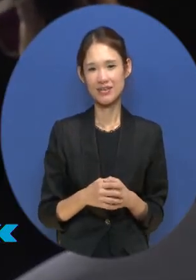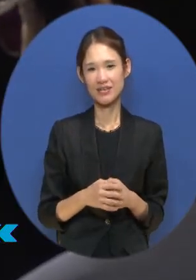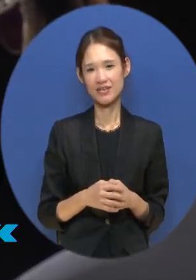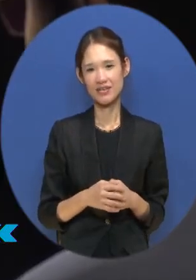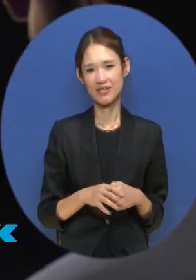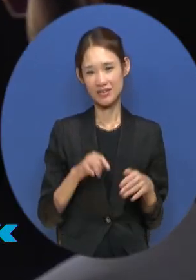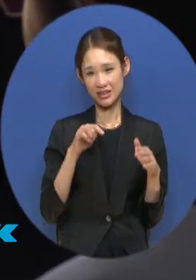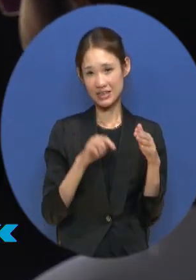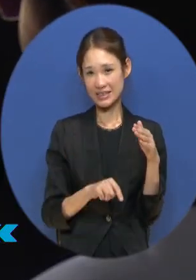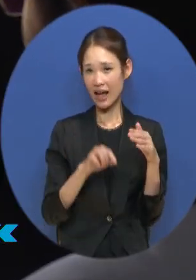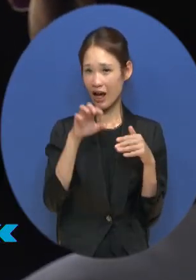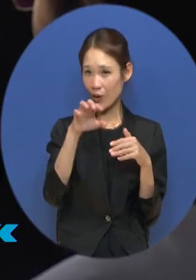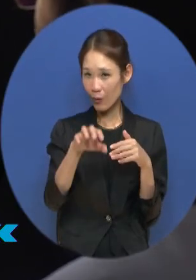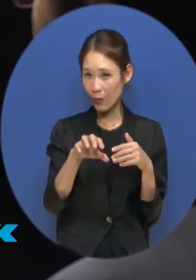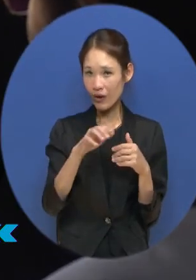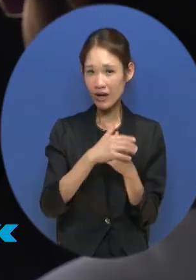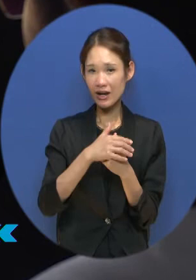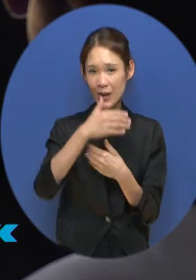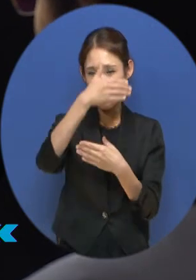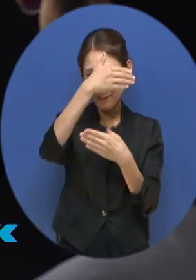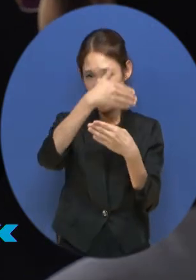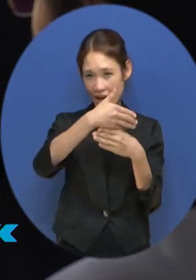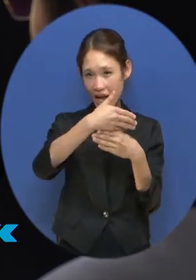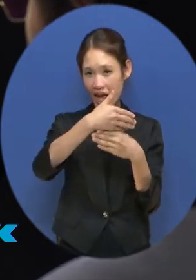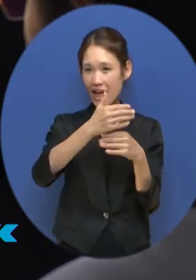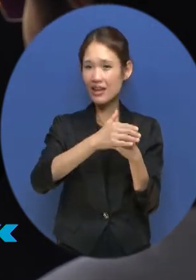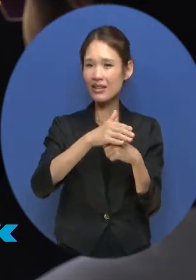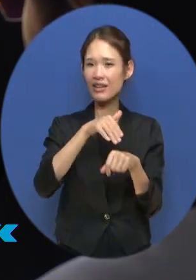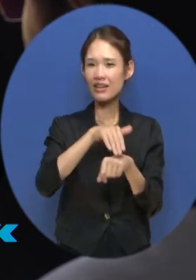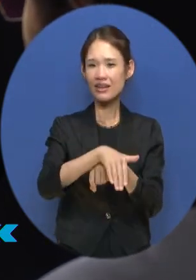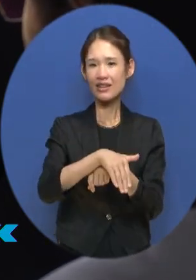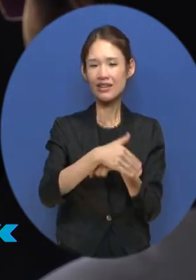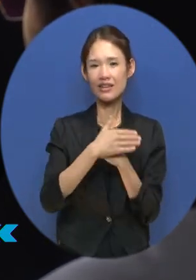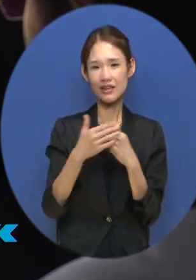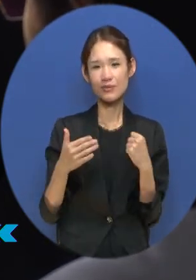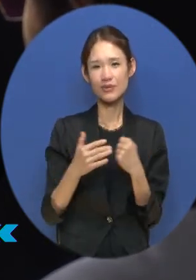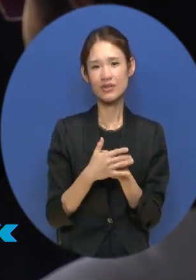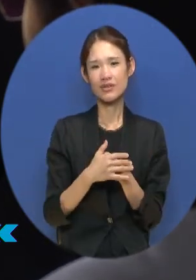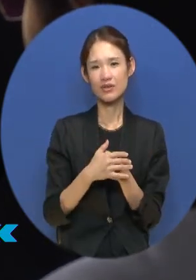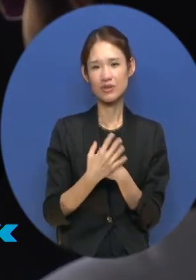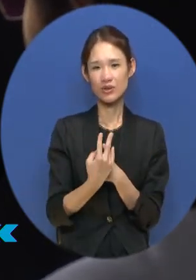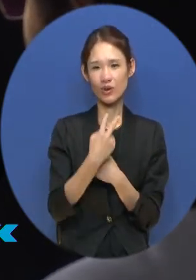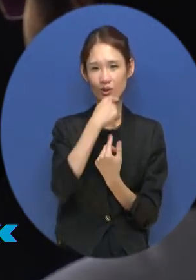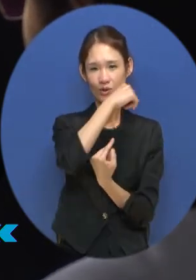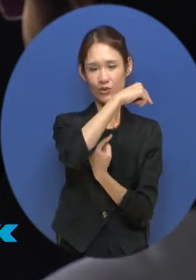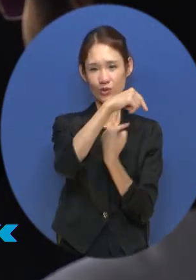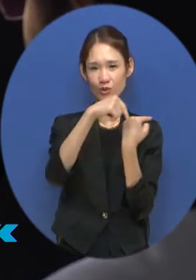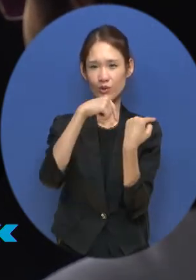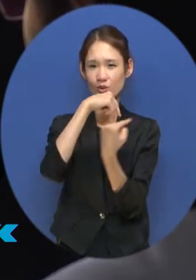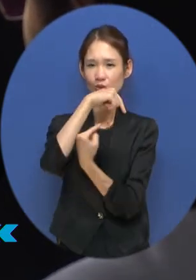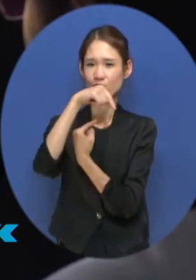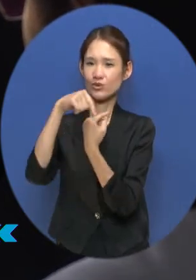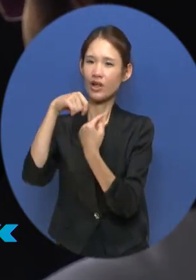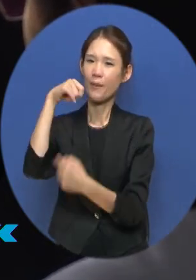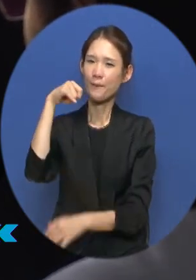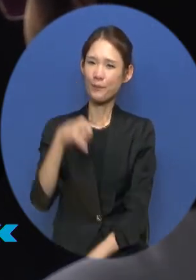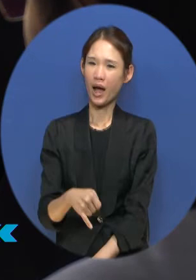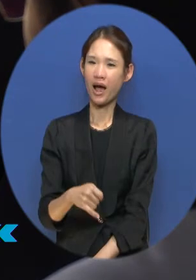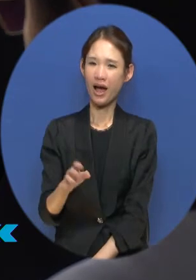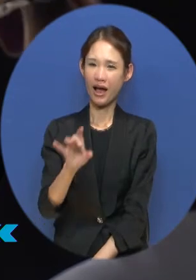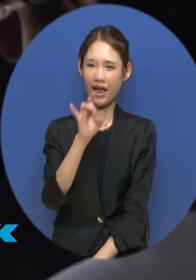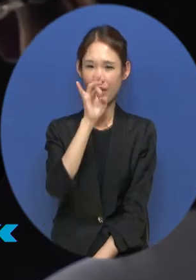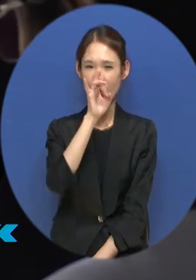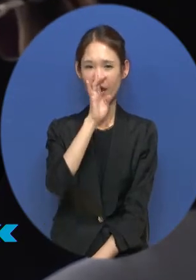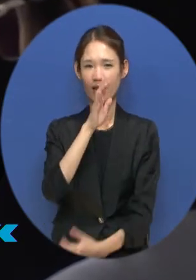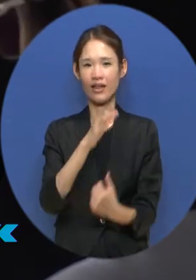지하 공간이라는 어떤 폐쇄적 특수성 때문에 그 공기 순환이 굉장히 불량합니다. 네. 원활하게 되기가 예.